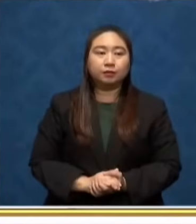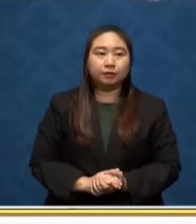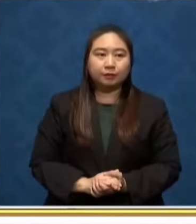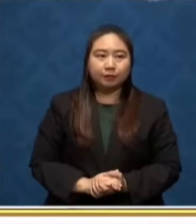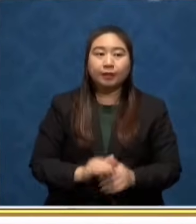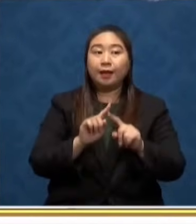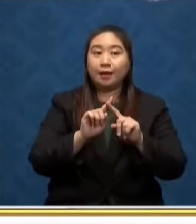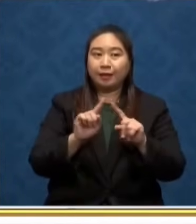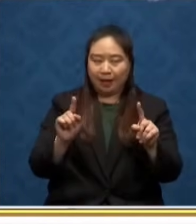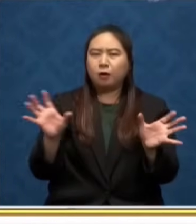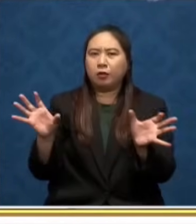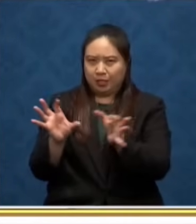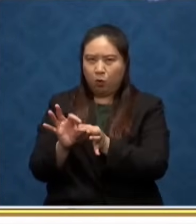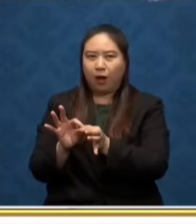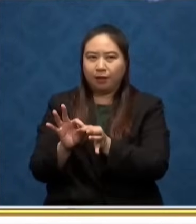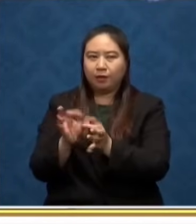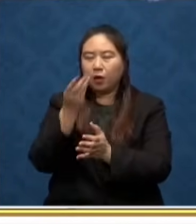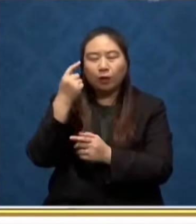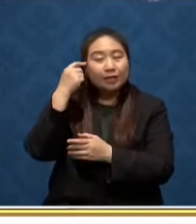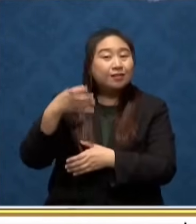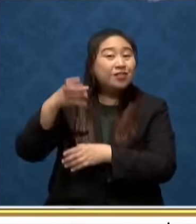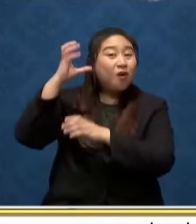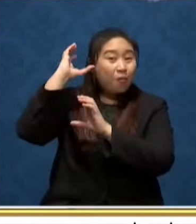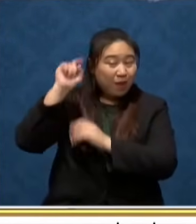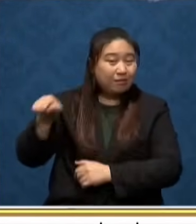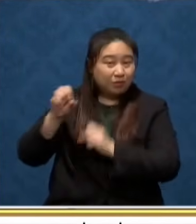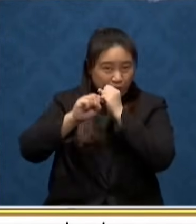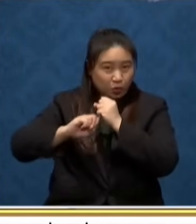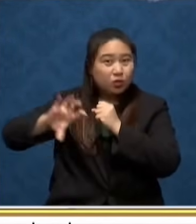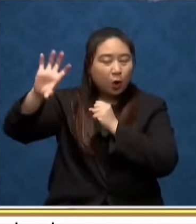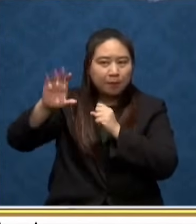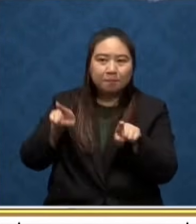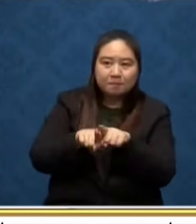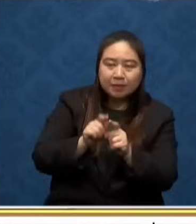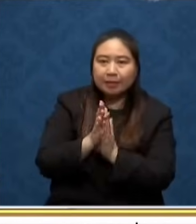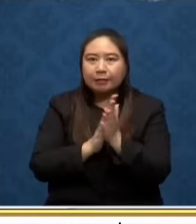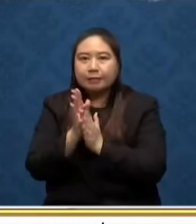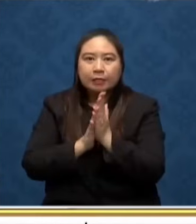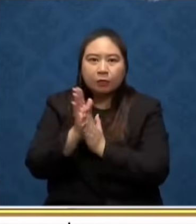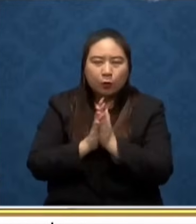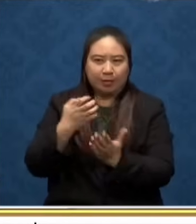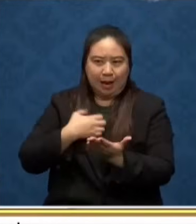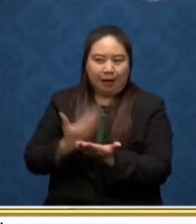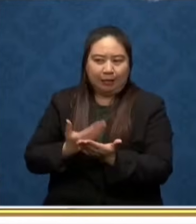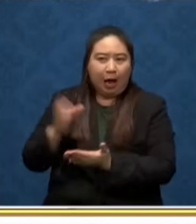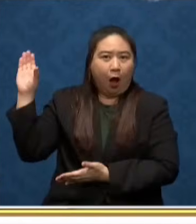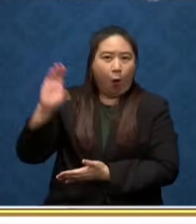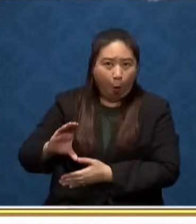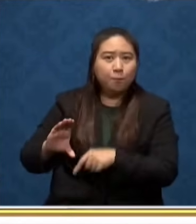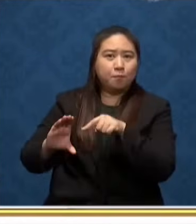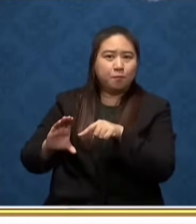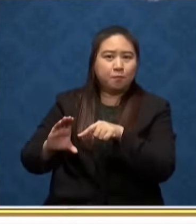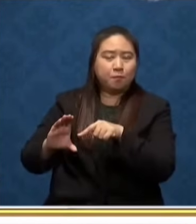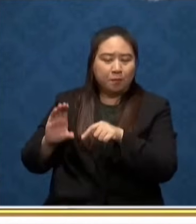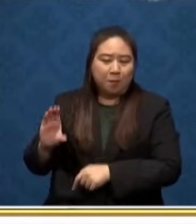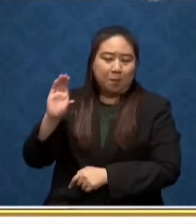คล้องกันค่ะเมื่อคิดกลับไปแล้วการที่กสทช.เนี่ยกระตือรือร้นเหลือเกินในการที่จะนำงบประมาณของกสท